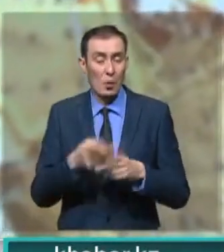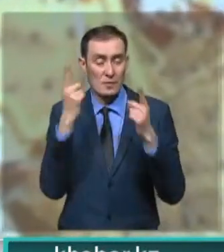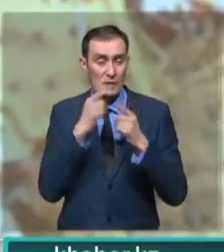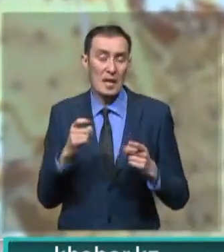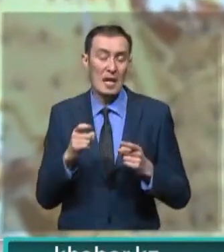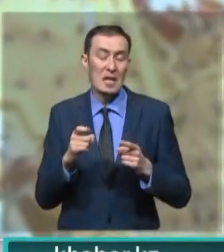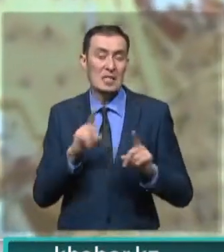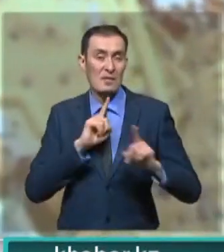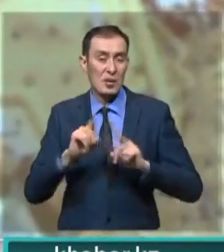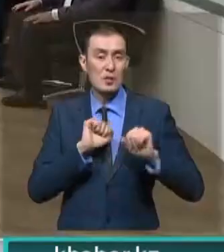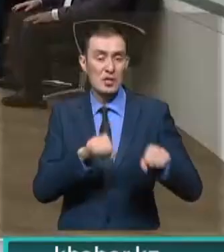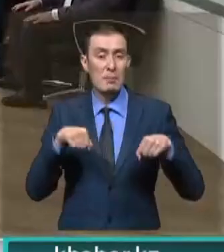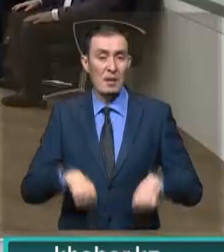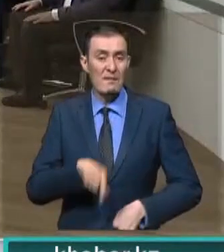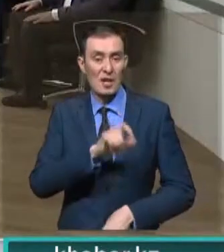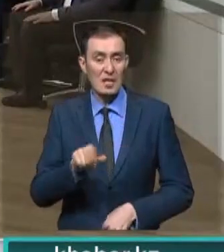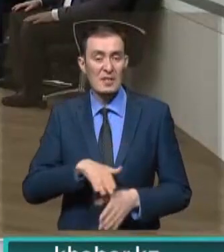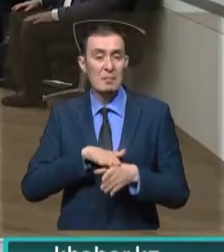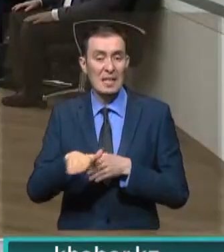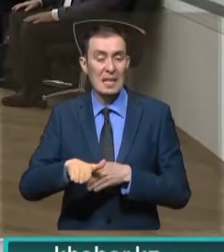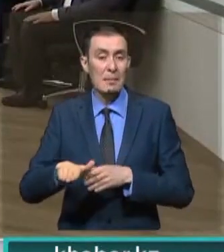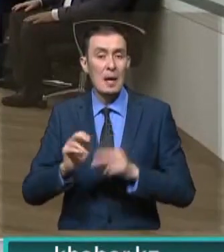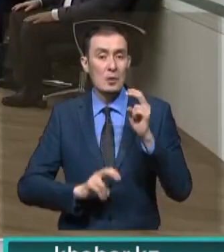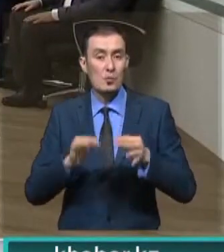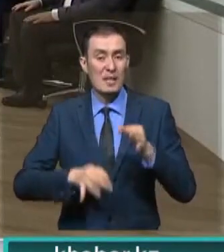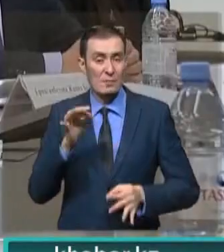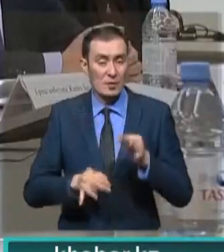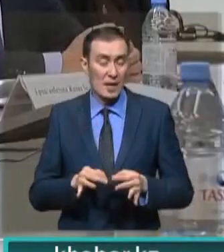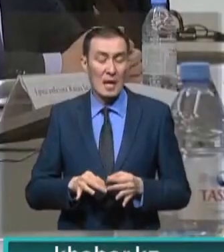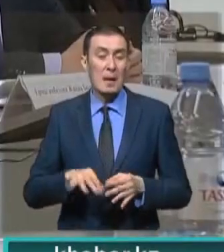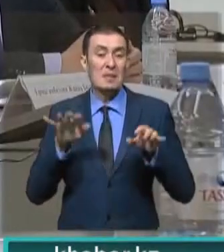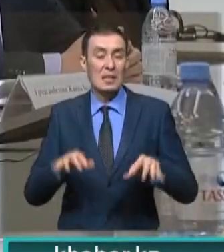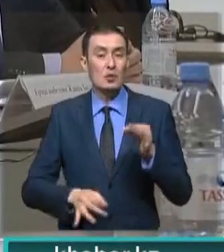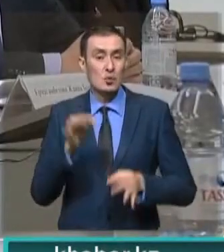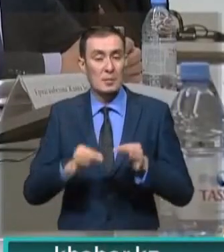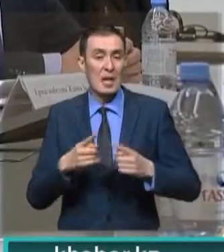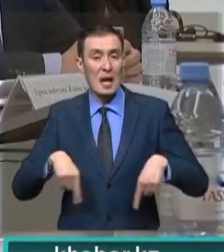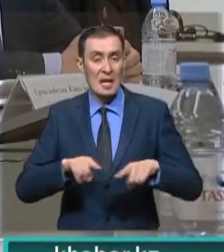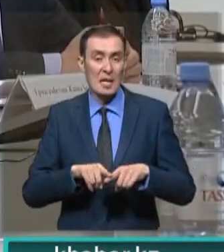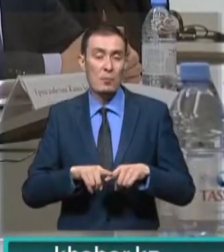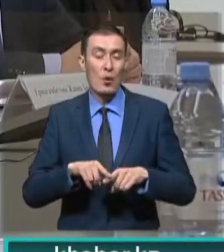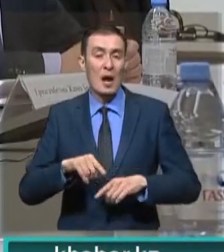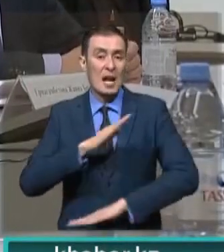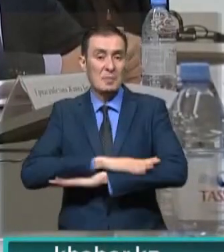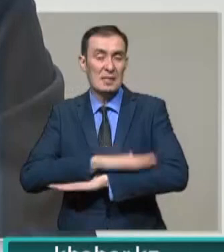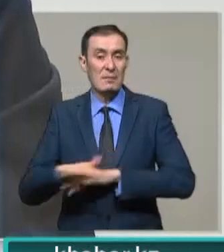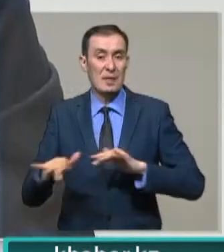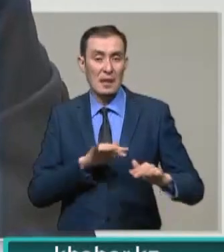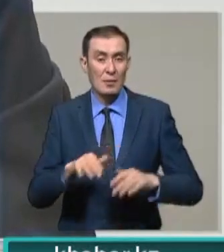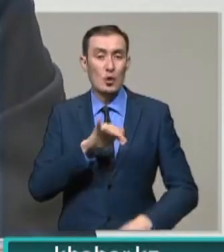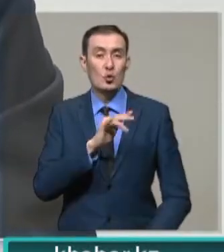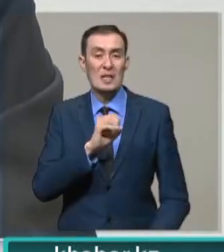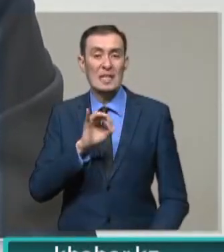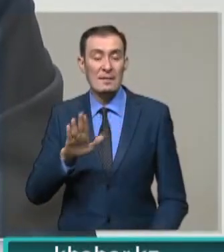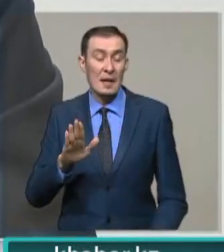рабочем совещании по защите прав граждан в исполнительном производстве по словам председателя судебной коллегии по адм дела ма-асло на ту